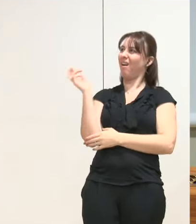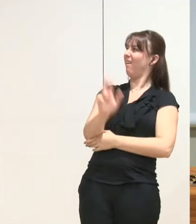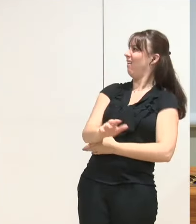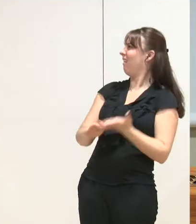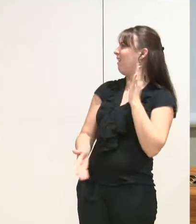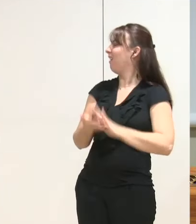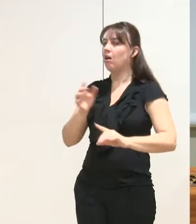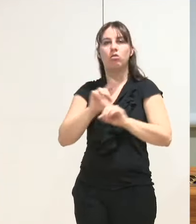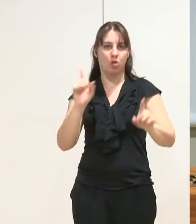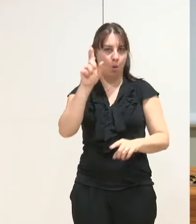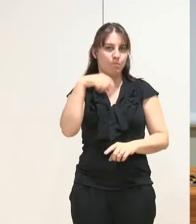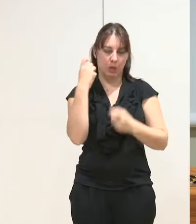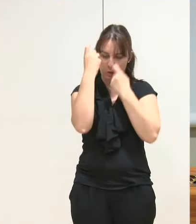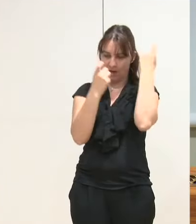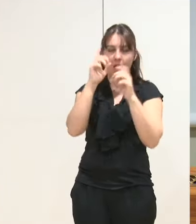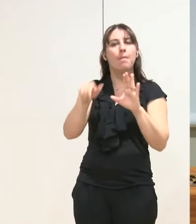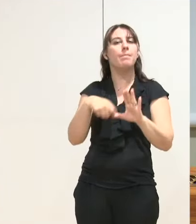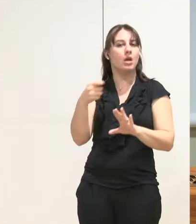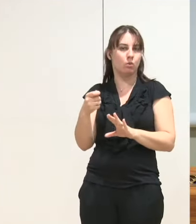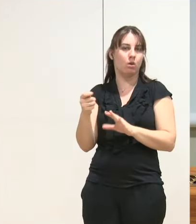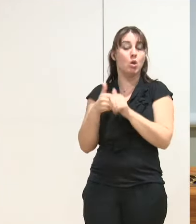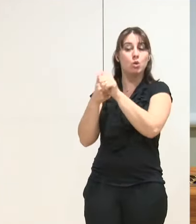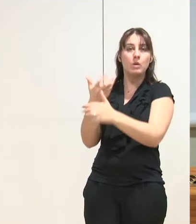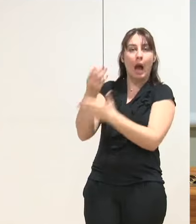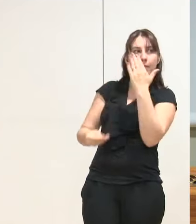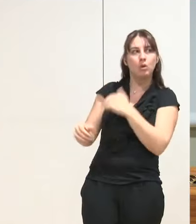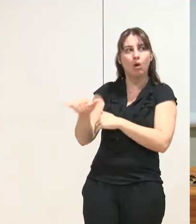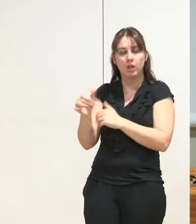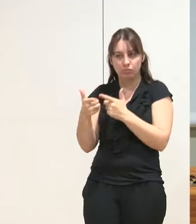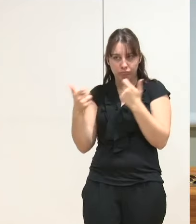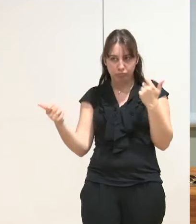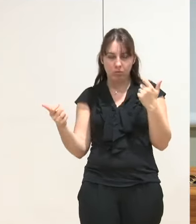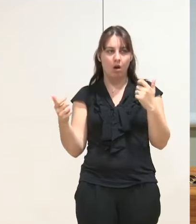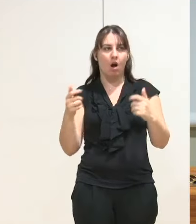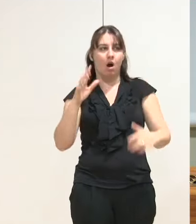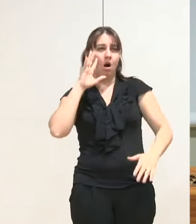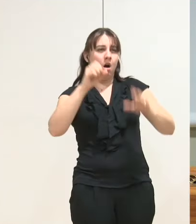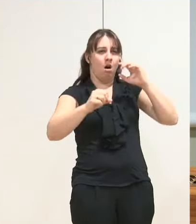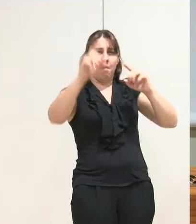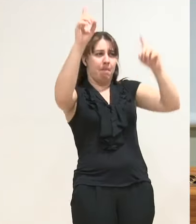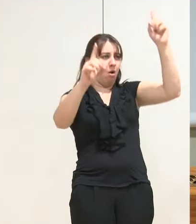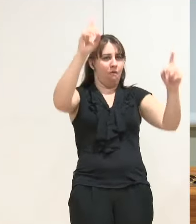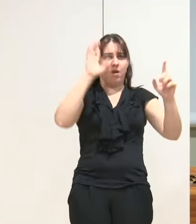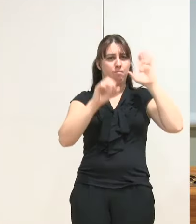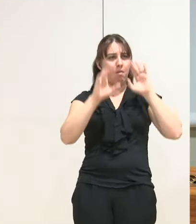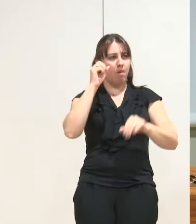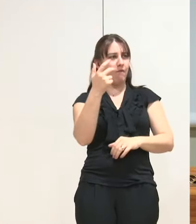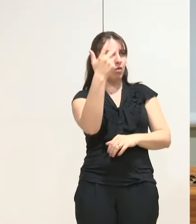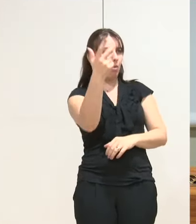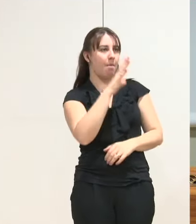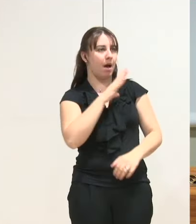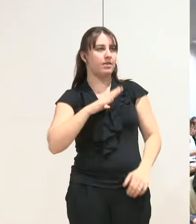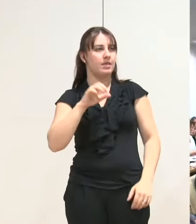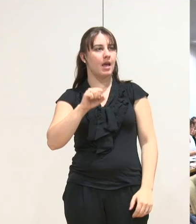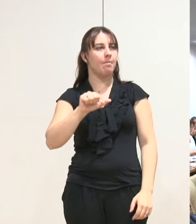qu'en soit les circonstances je vois plein de malever trois interventions madame